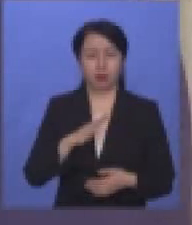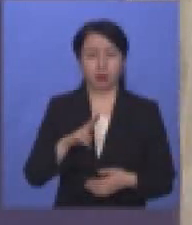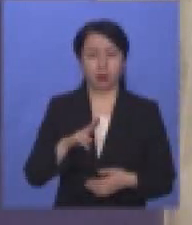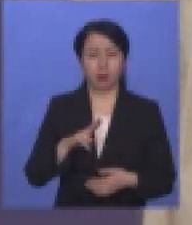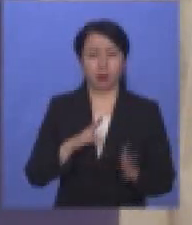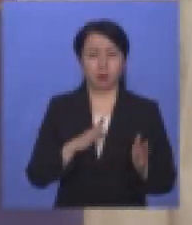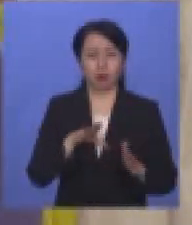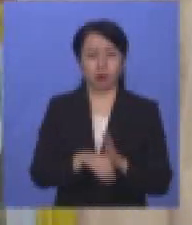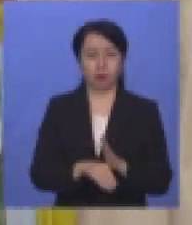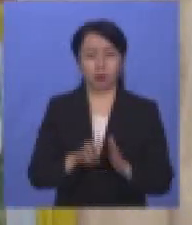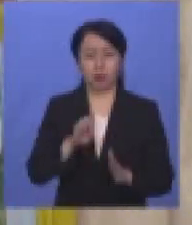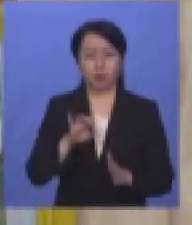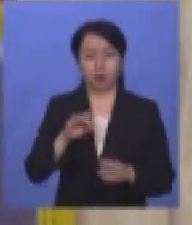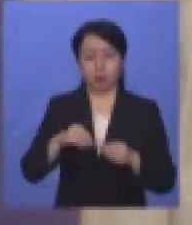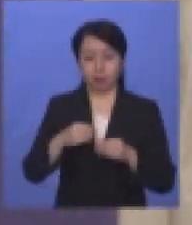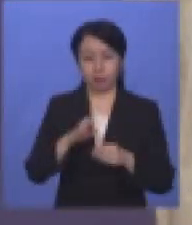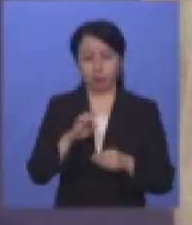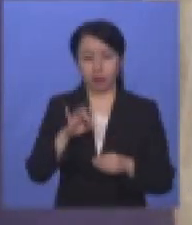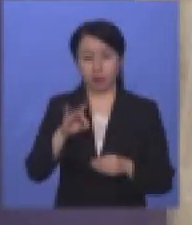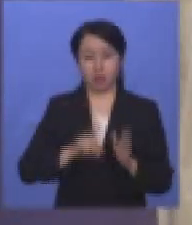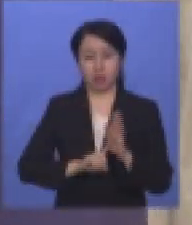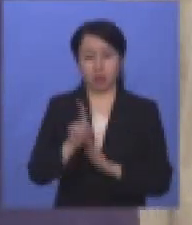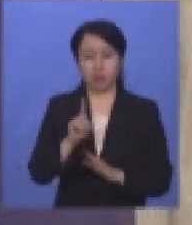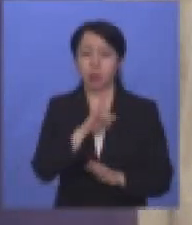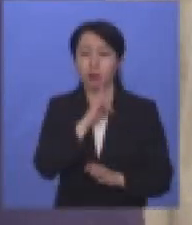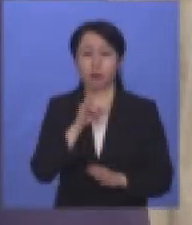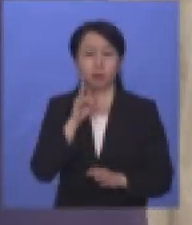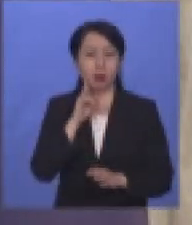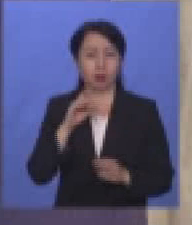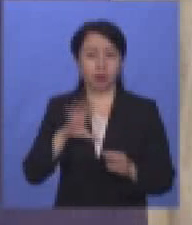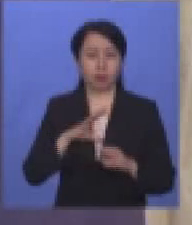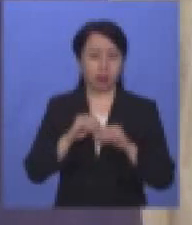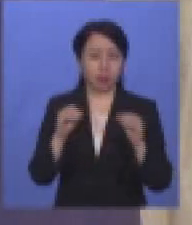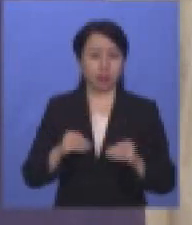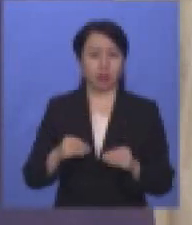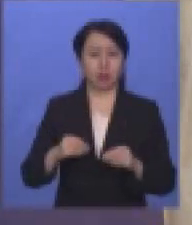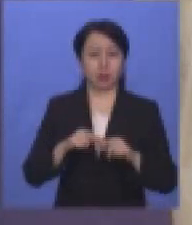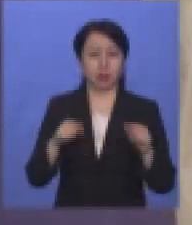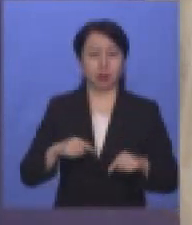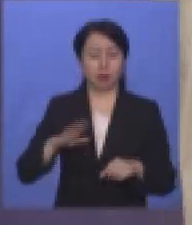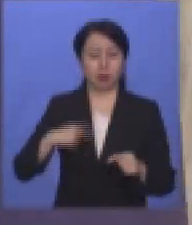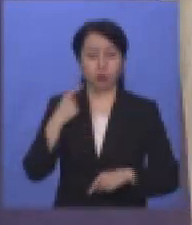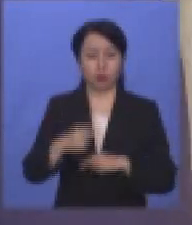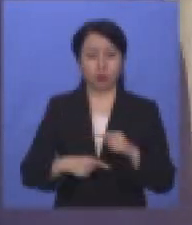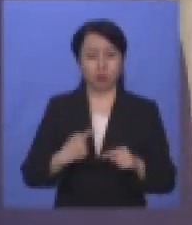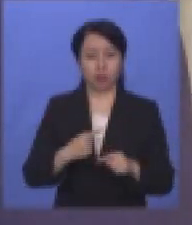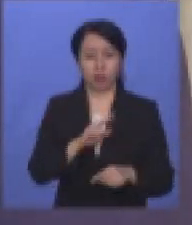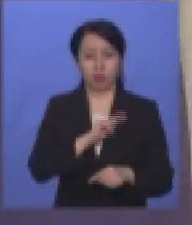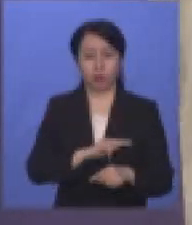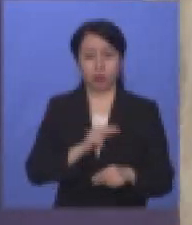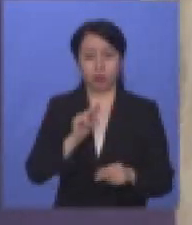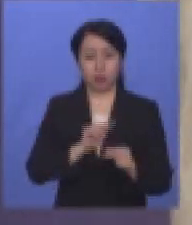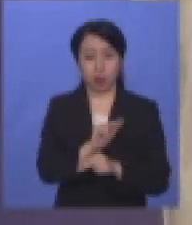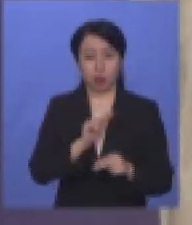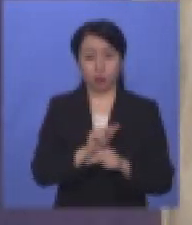я пошла из бисера. Сначала небольшие у меня были изделия, потом постепенно через YouTube я уже начала